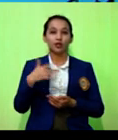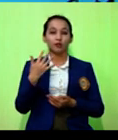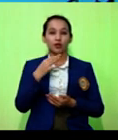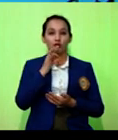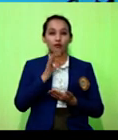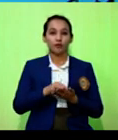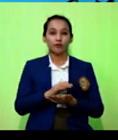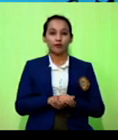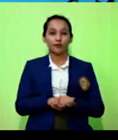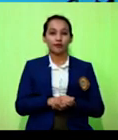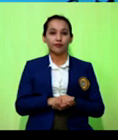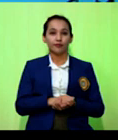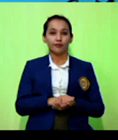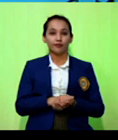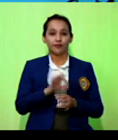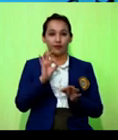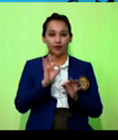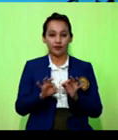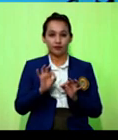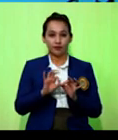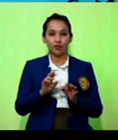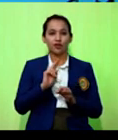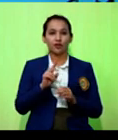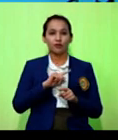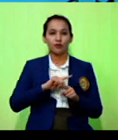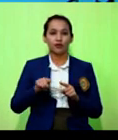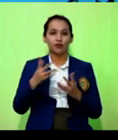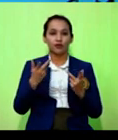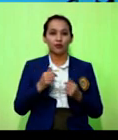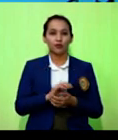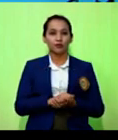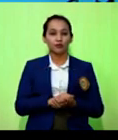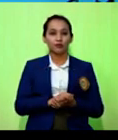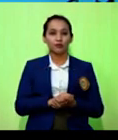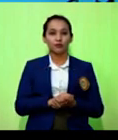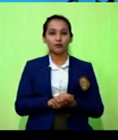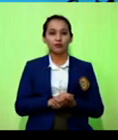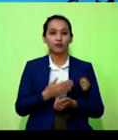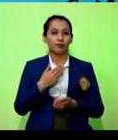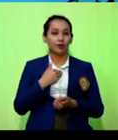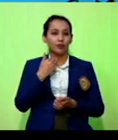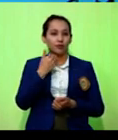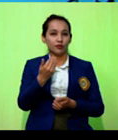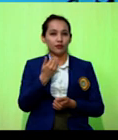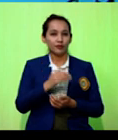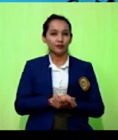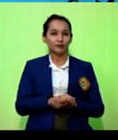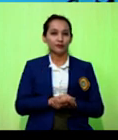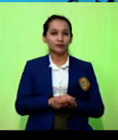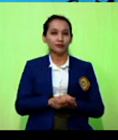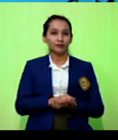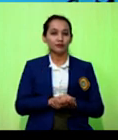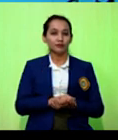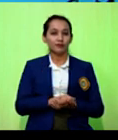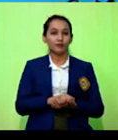teng. Qani tekshirib boramiz, kim chaqqaroq yechar ekan? Men yechamanmi yoki sizmi?